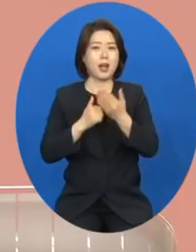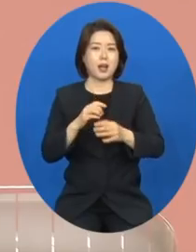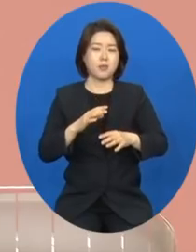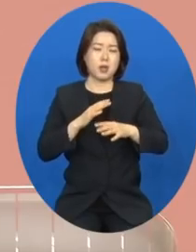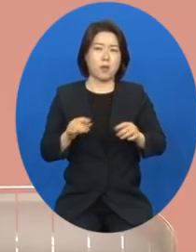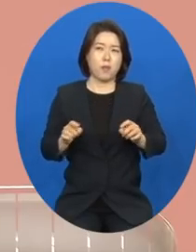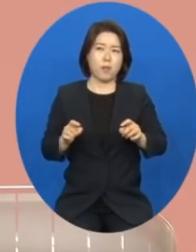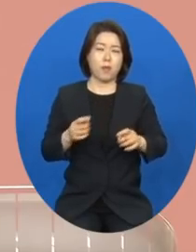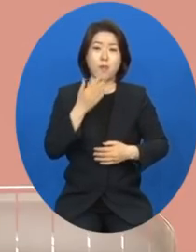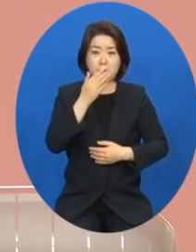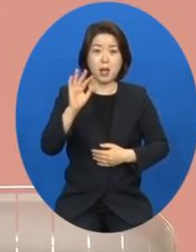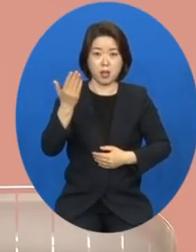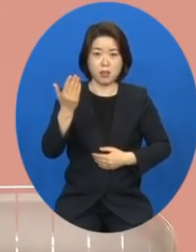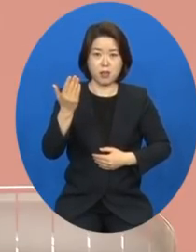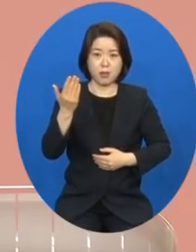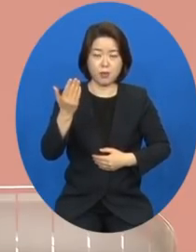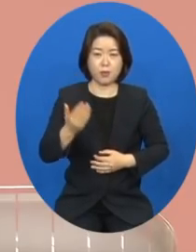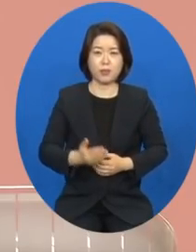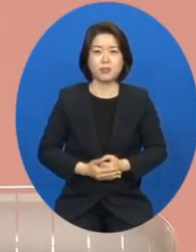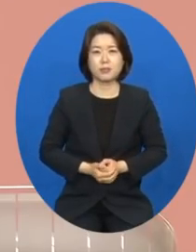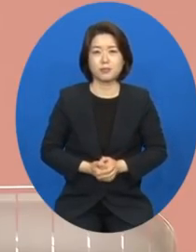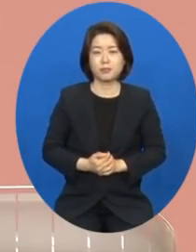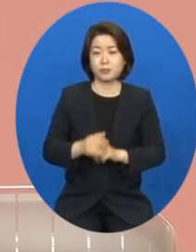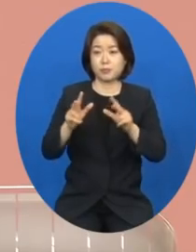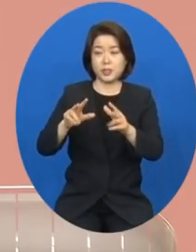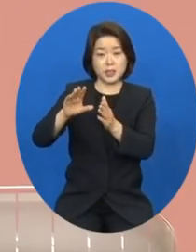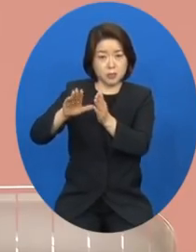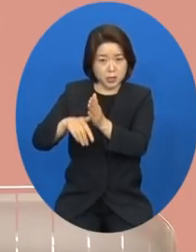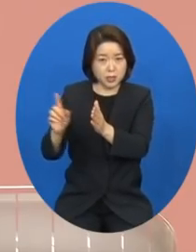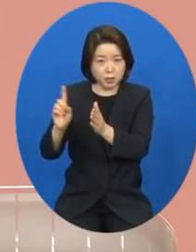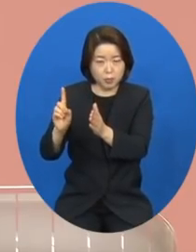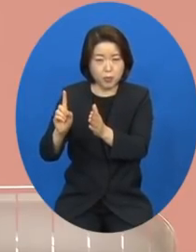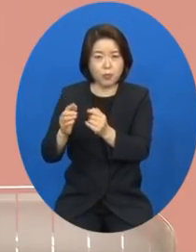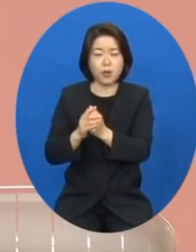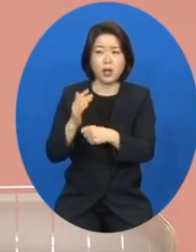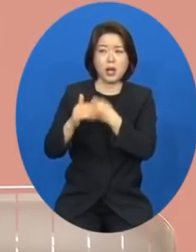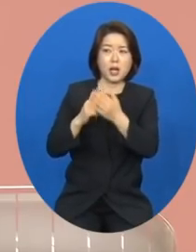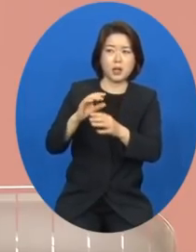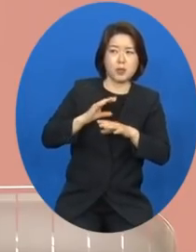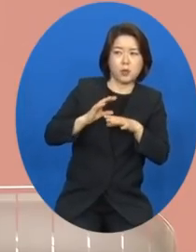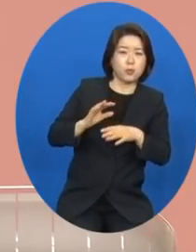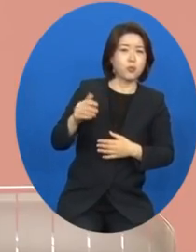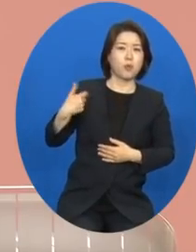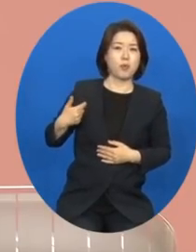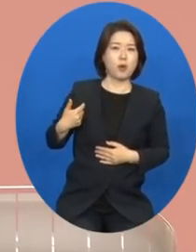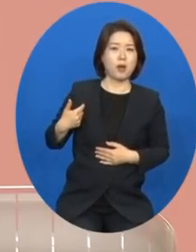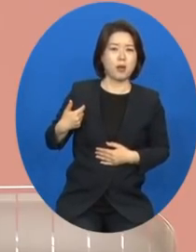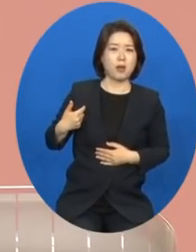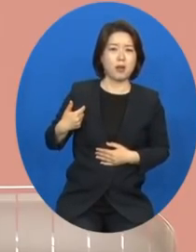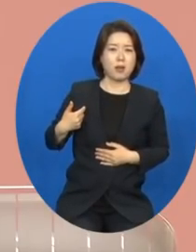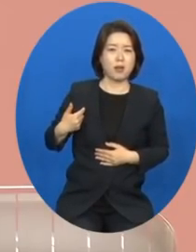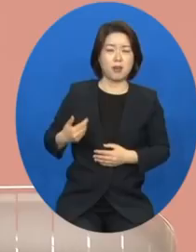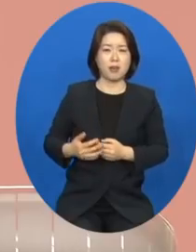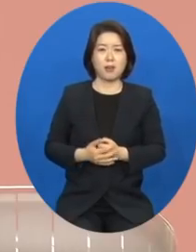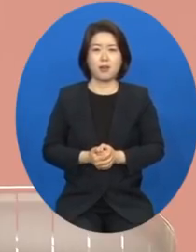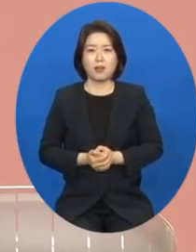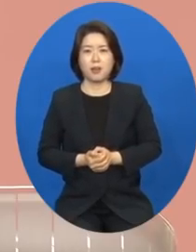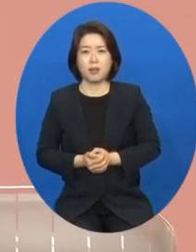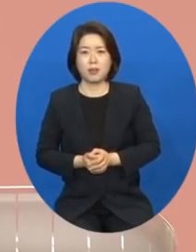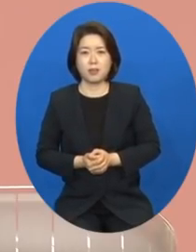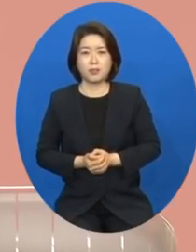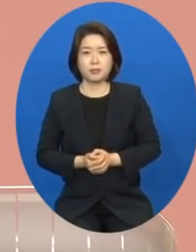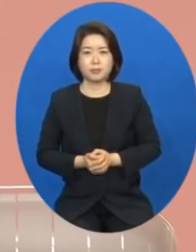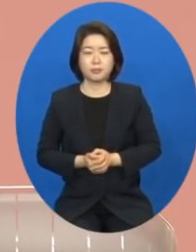알아야 됩니다 지금 세대는 하나님을 두려워할 줄 모르고 아